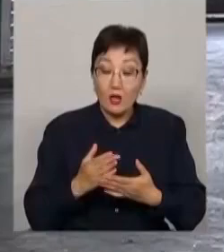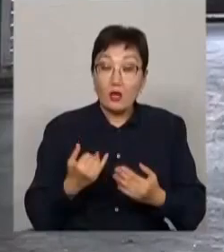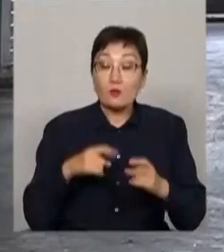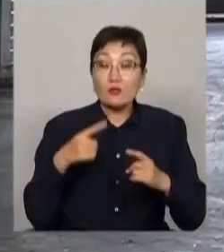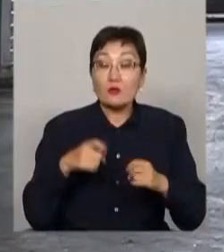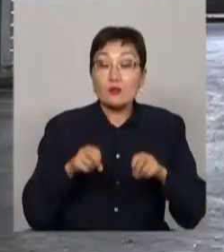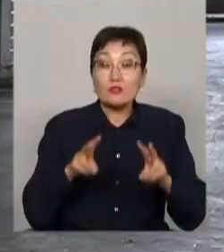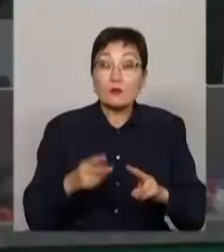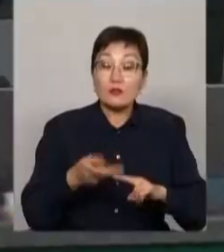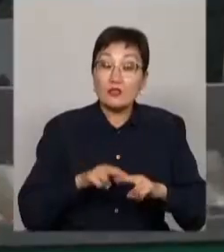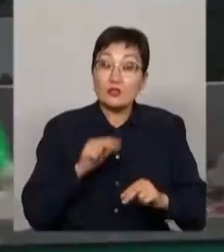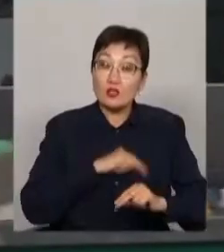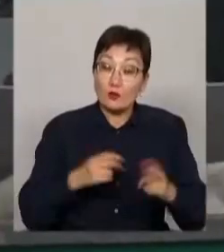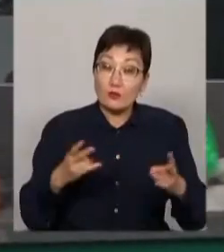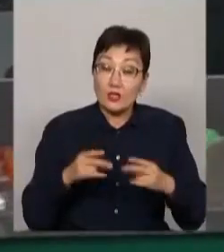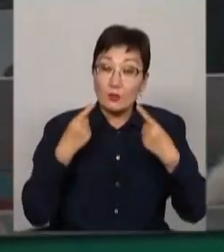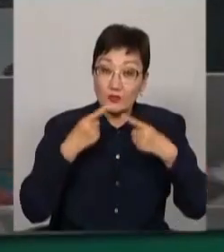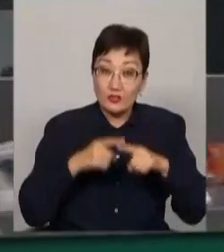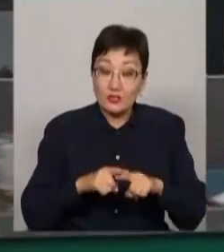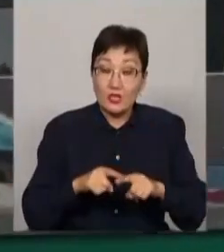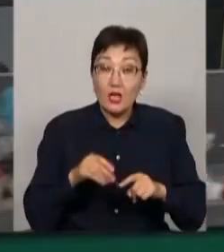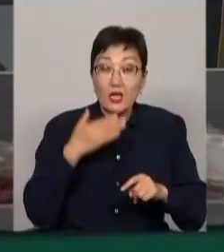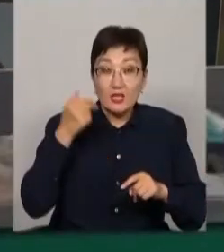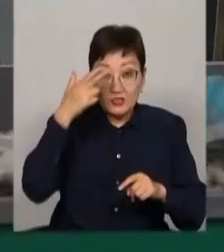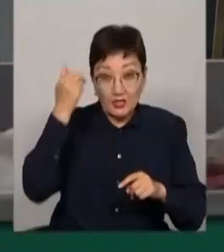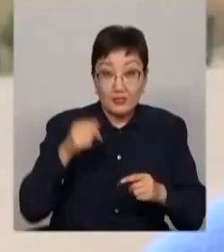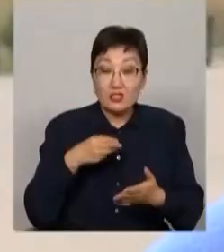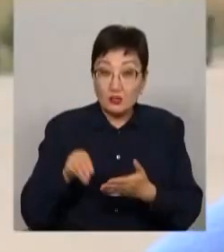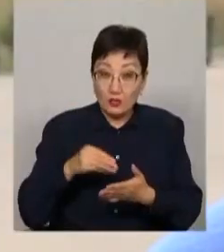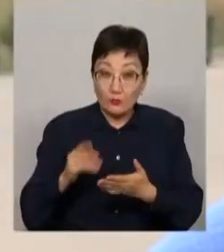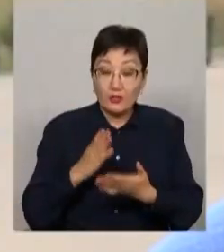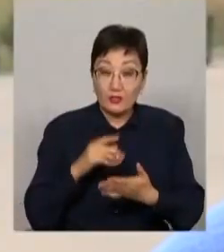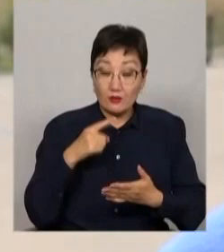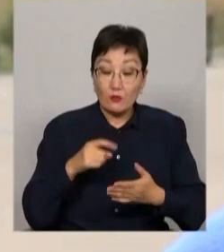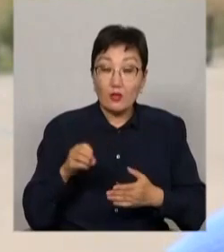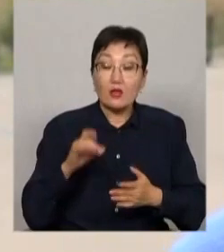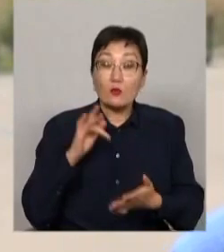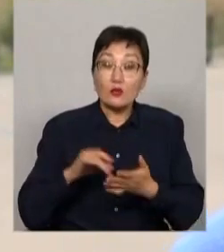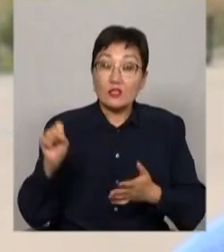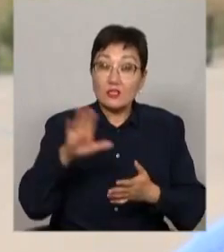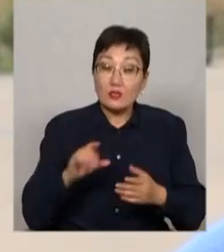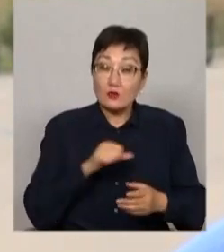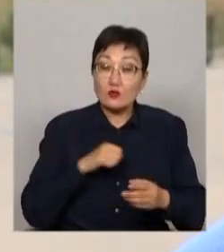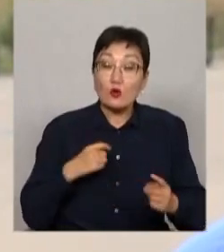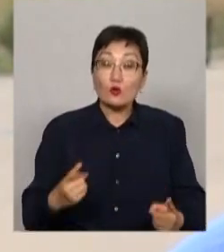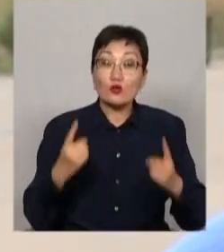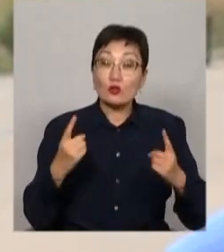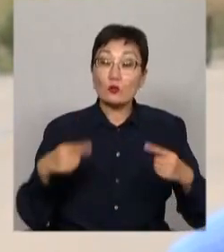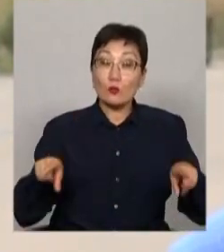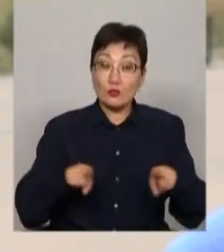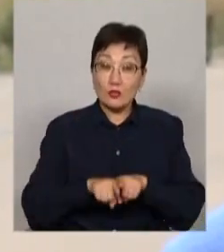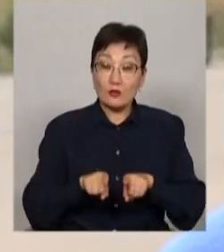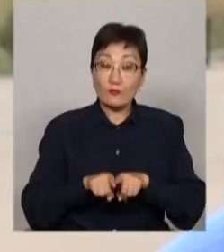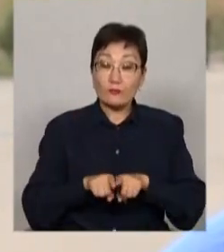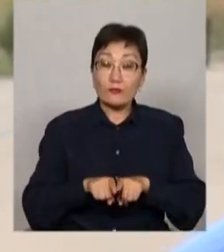керек, мамандар аталған жұмысқа қажетті техниканың Италиядан келетінін айтады. Орта Азиядағы ең үлкен осындай